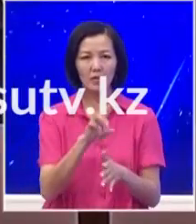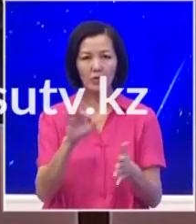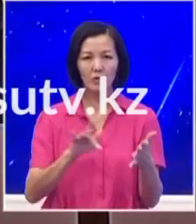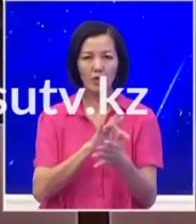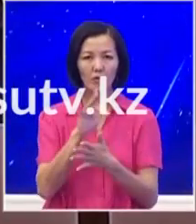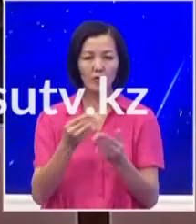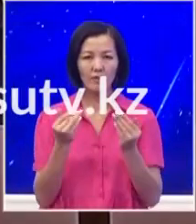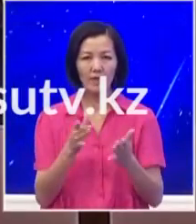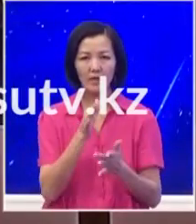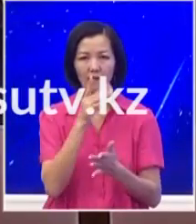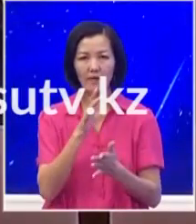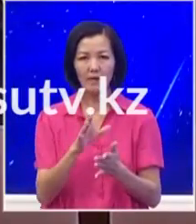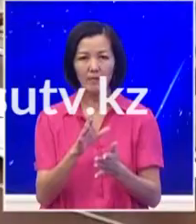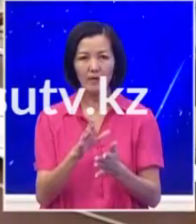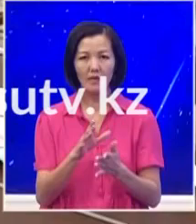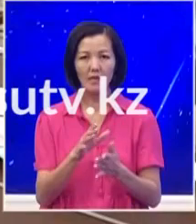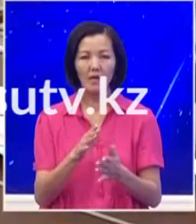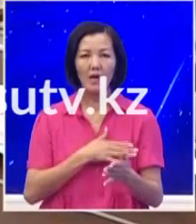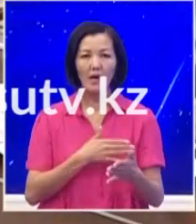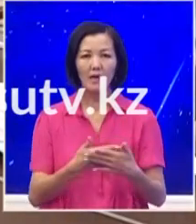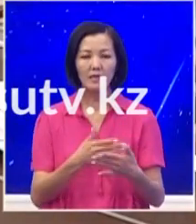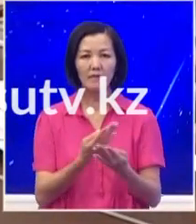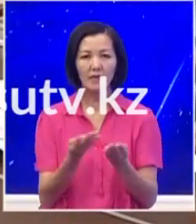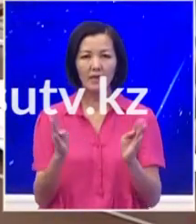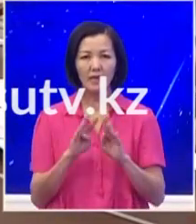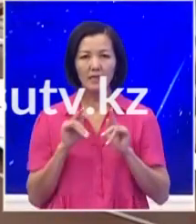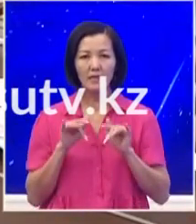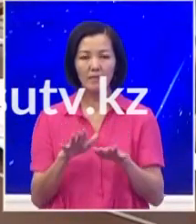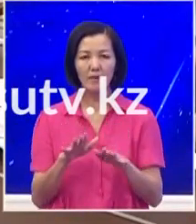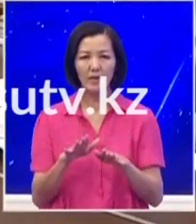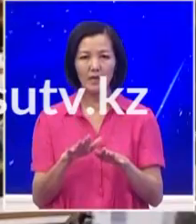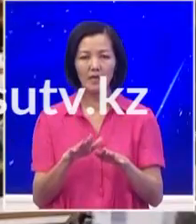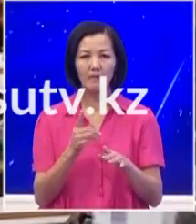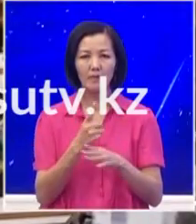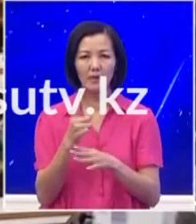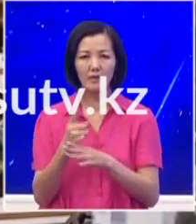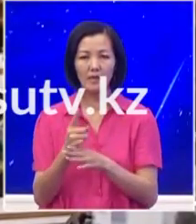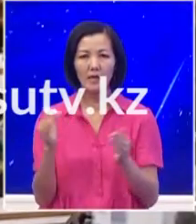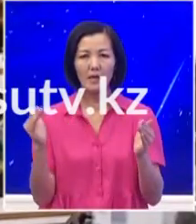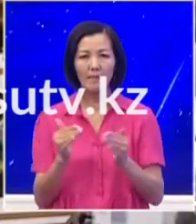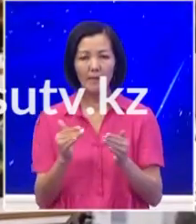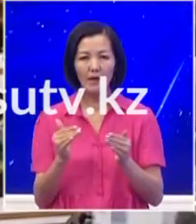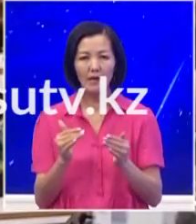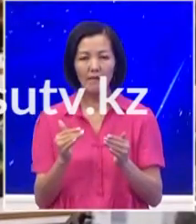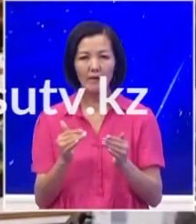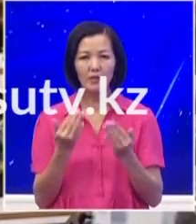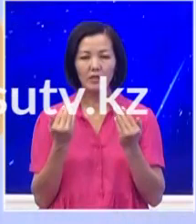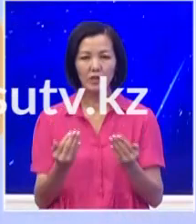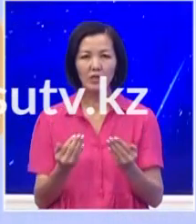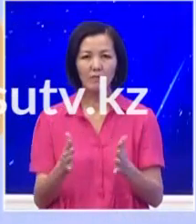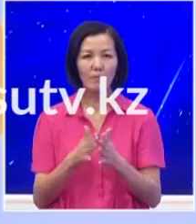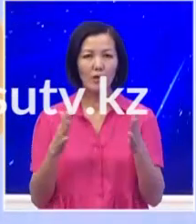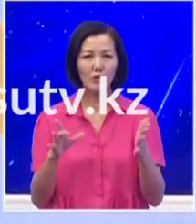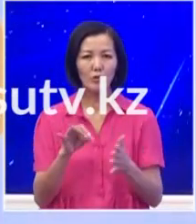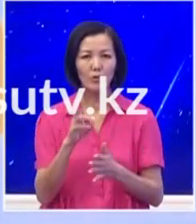В настоящее время в столице принимаются активные карантинные меры. Остальные регионы в зонах малого и относительного риска. Большую